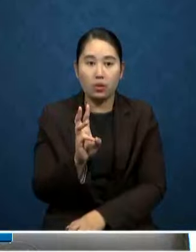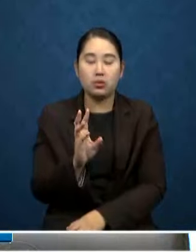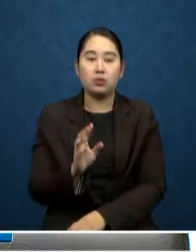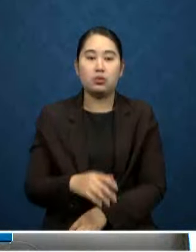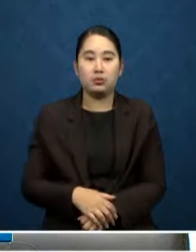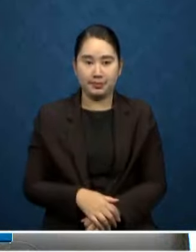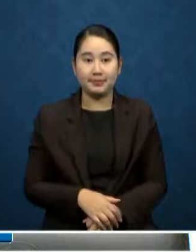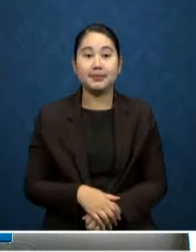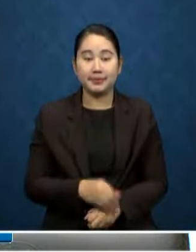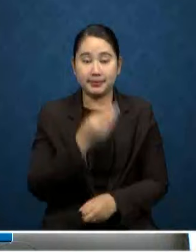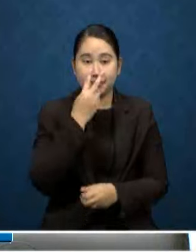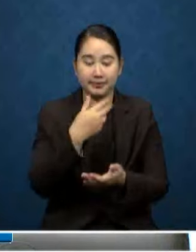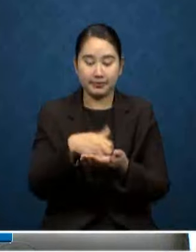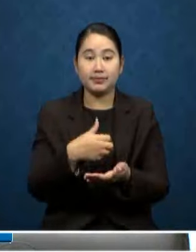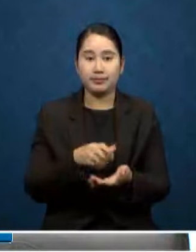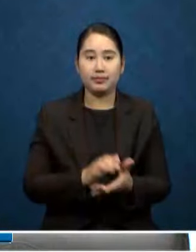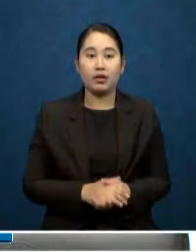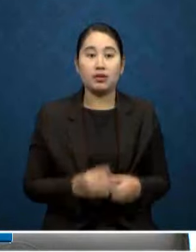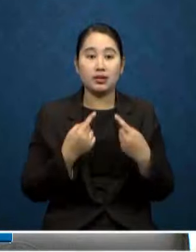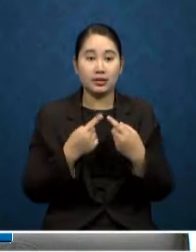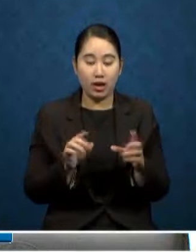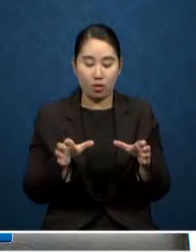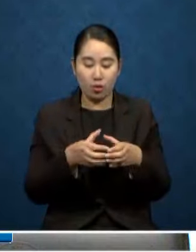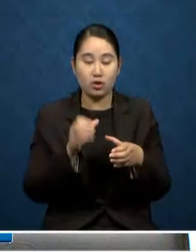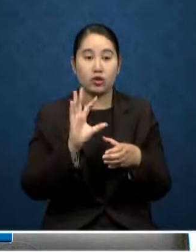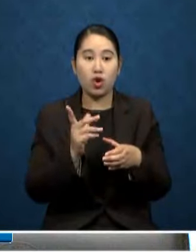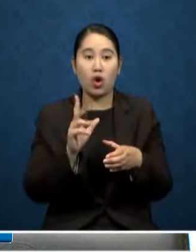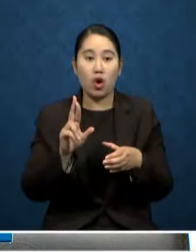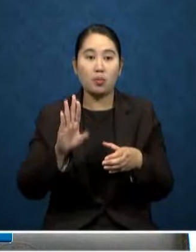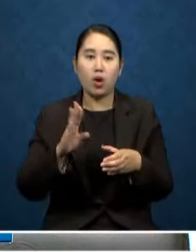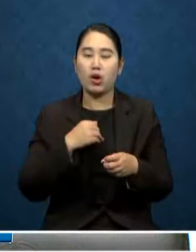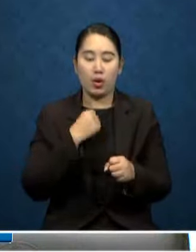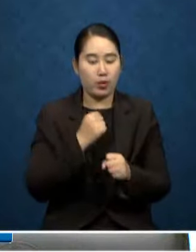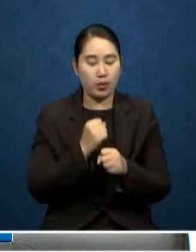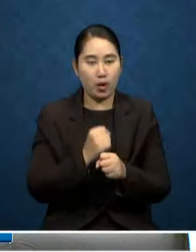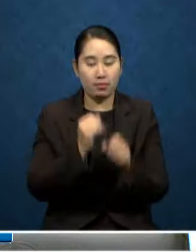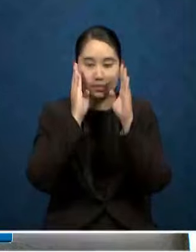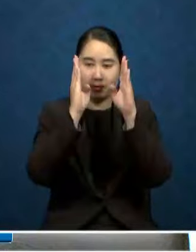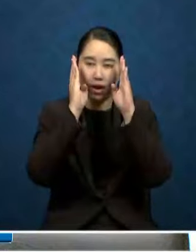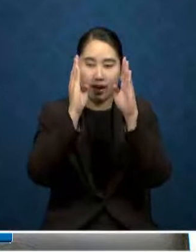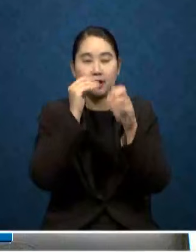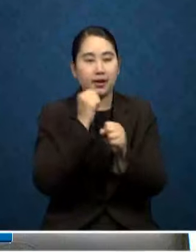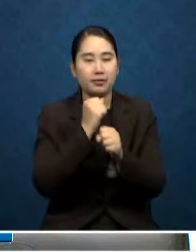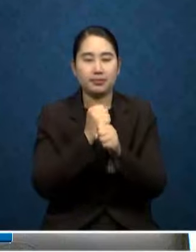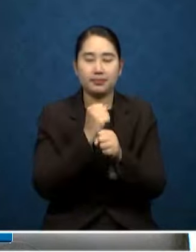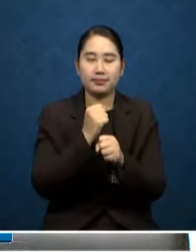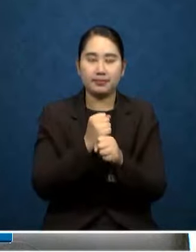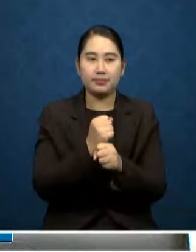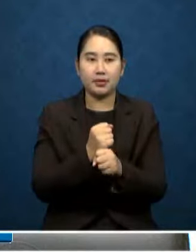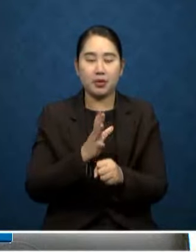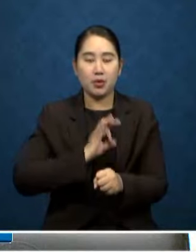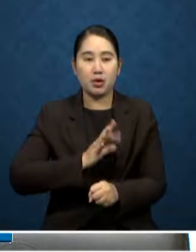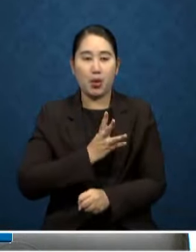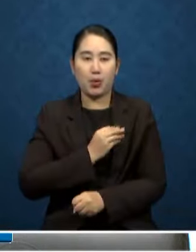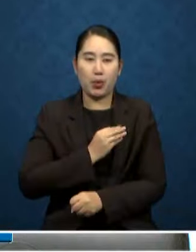ที่เกิดขึ้นแต่สิ่งเหล่านี้ไม่ได้ทำให้ชรบนั้นมีความย่อท้อไม่ได้ทำให้ชรบนั้นมีความหวาดก